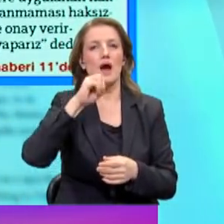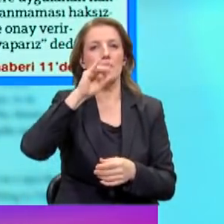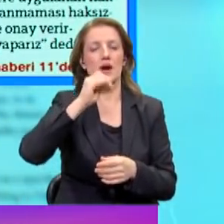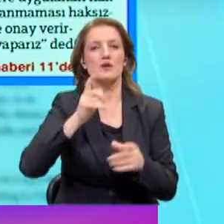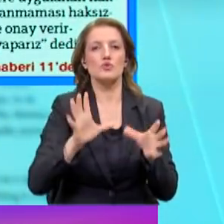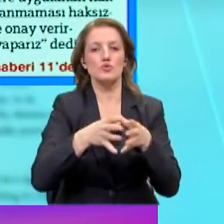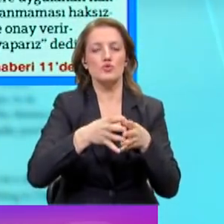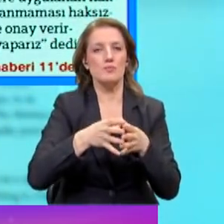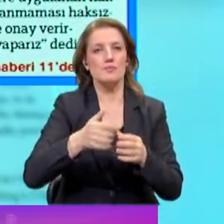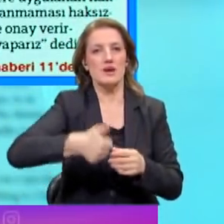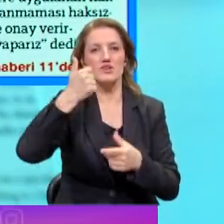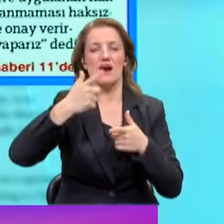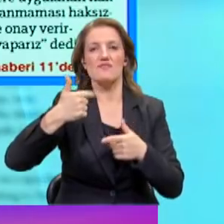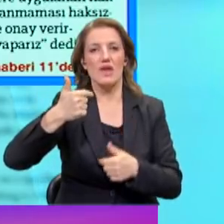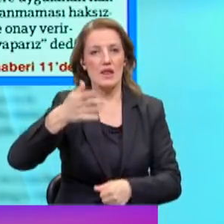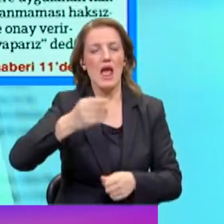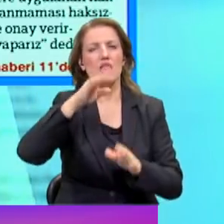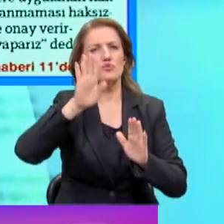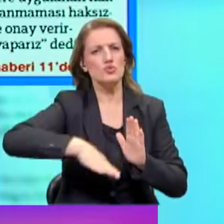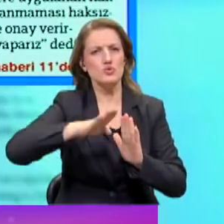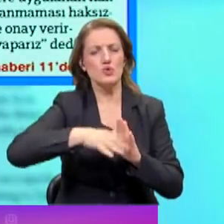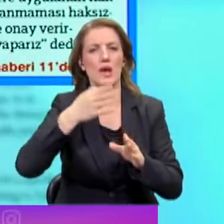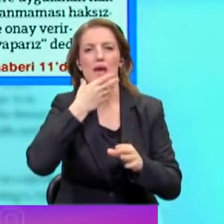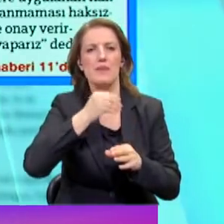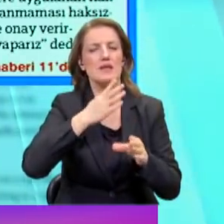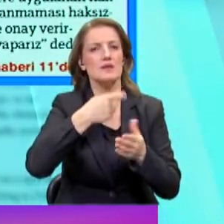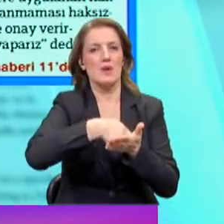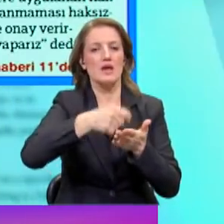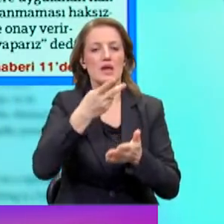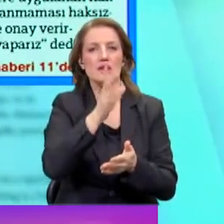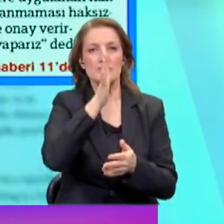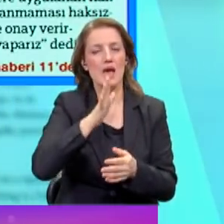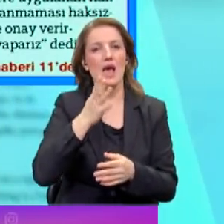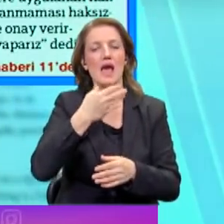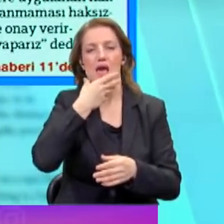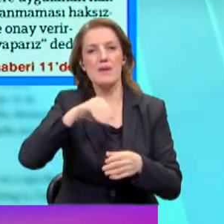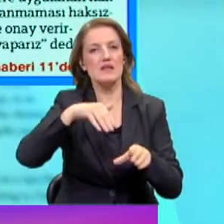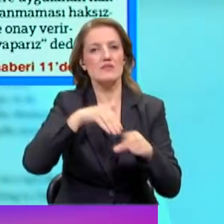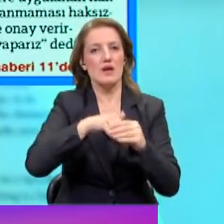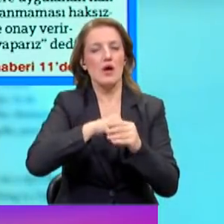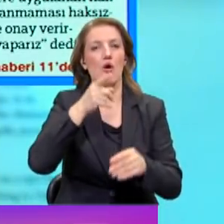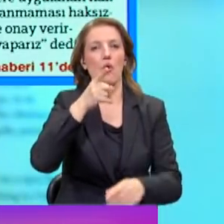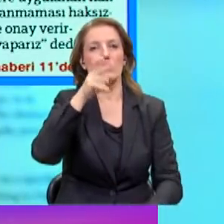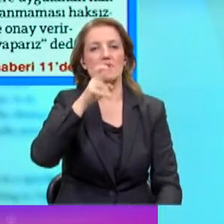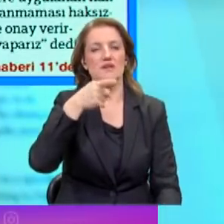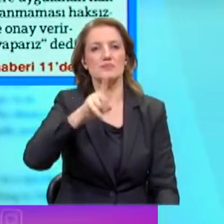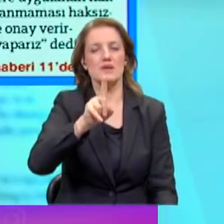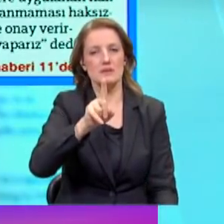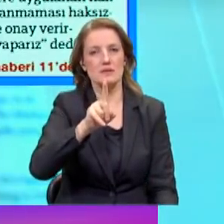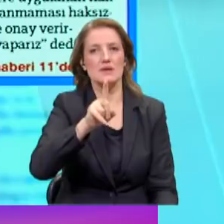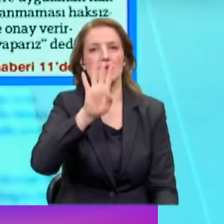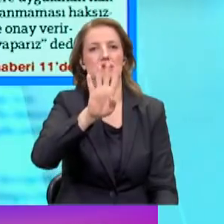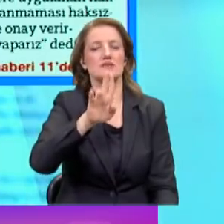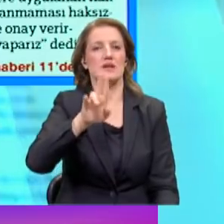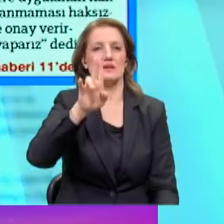Vekili Mustafa Elitaş, en düşük emekli maaşı 2500 lira, emekli vekillerin maaşı ise 18.748 lira. Bu hatırlatmayı